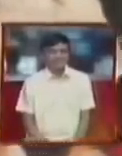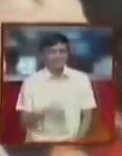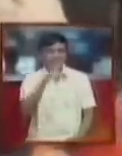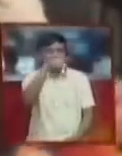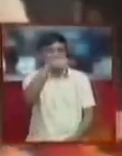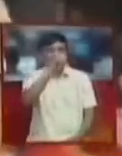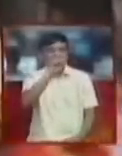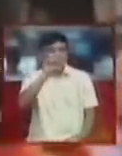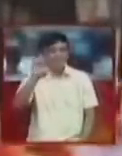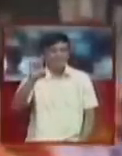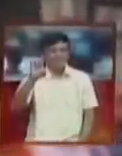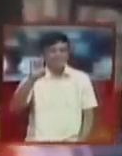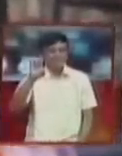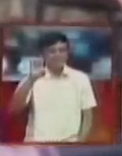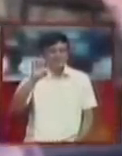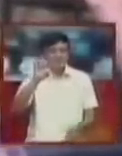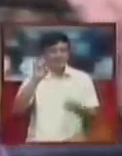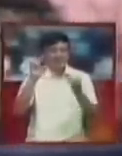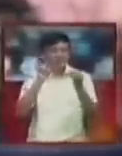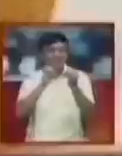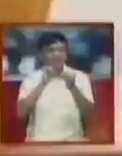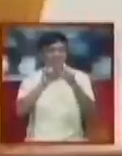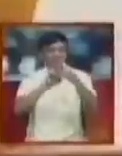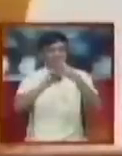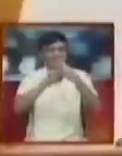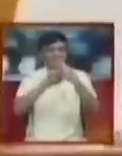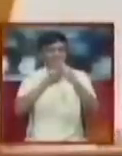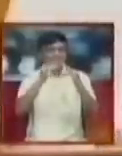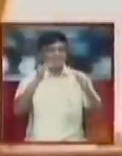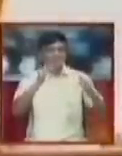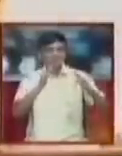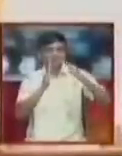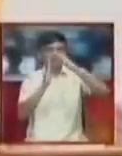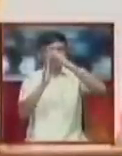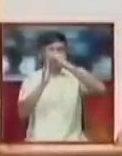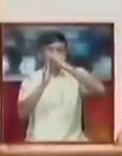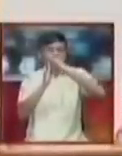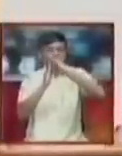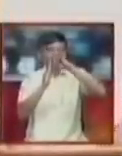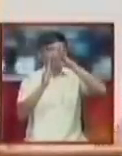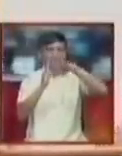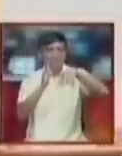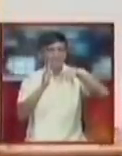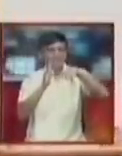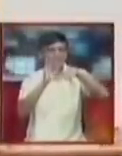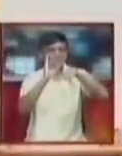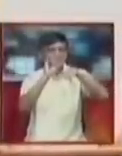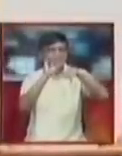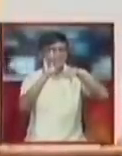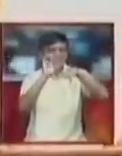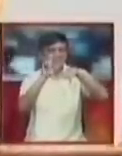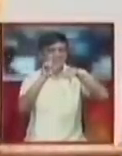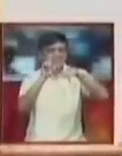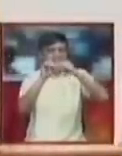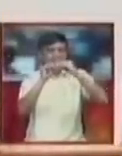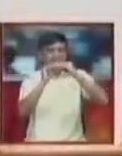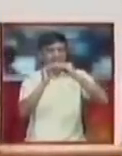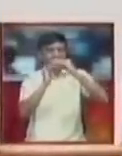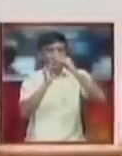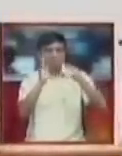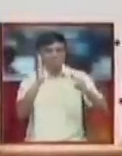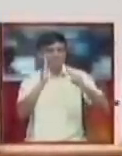sa Philippine Stock Exchange Index, nang una nating nahigitan ang 4,000 na index. May mga